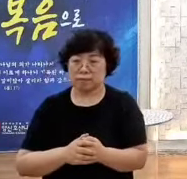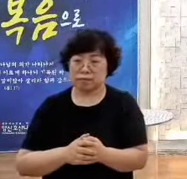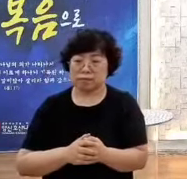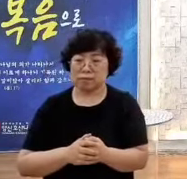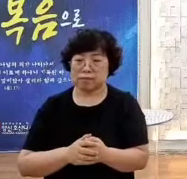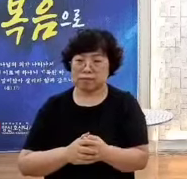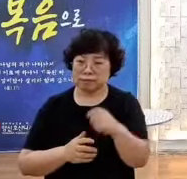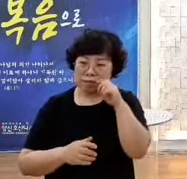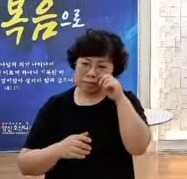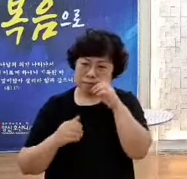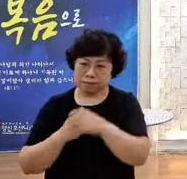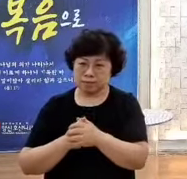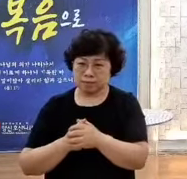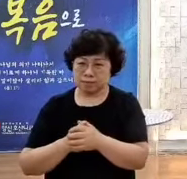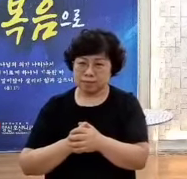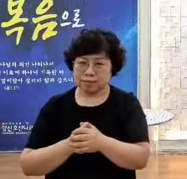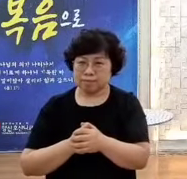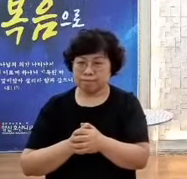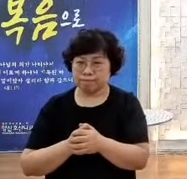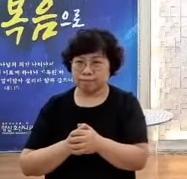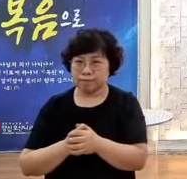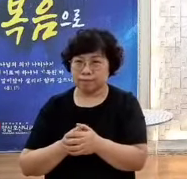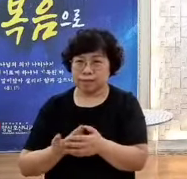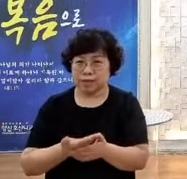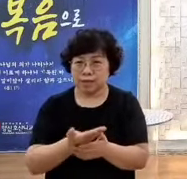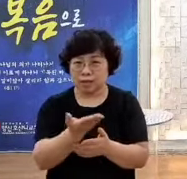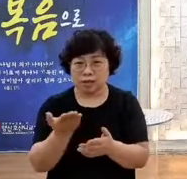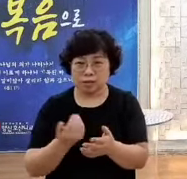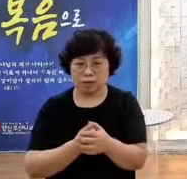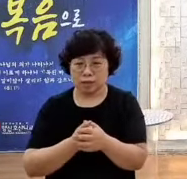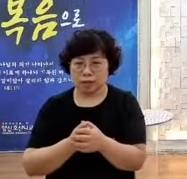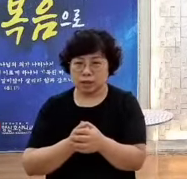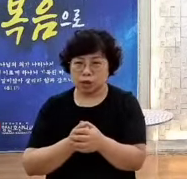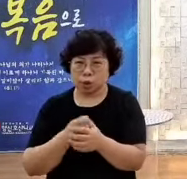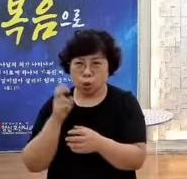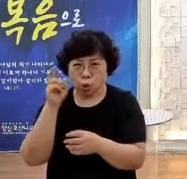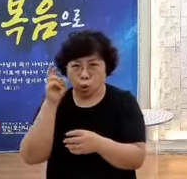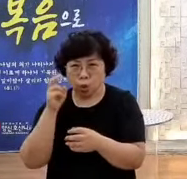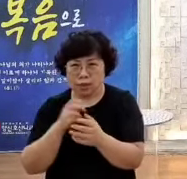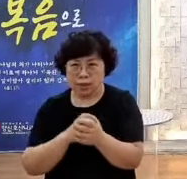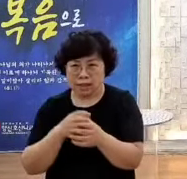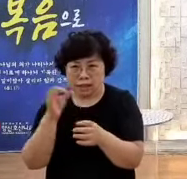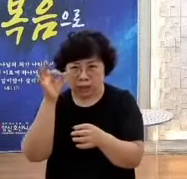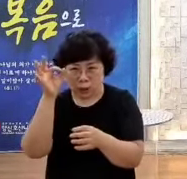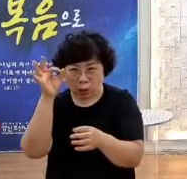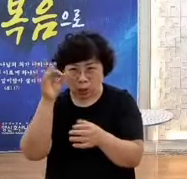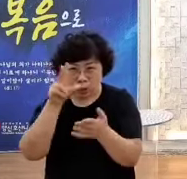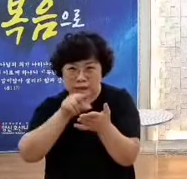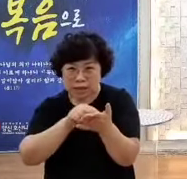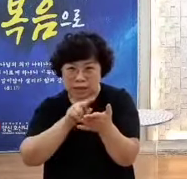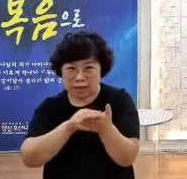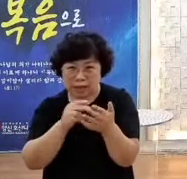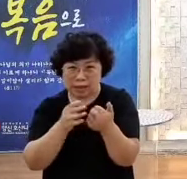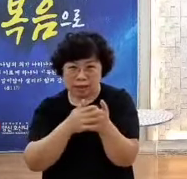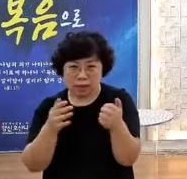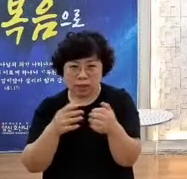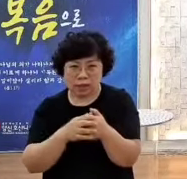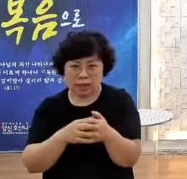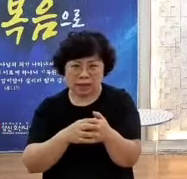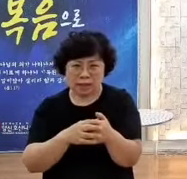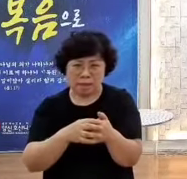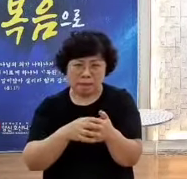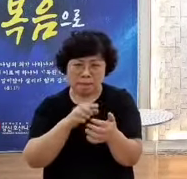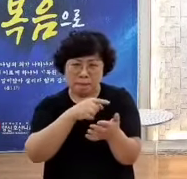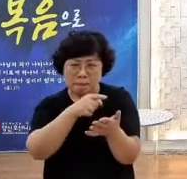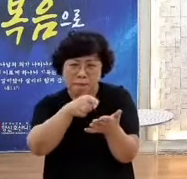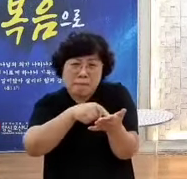중에는 거의 없을 거라 생각하는데, 여러분, 혹시 금전적으로 큰 빚을 지고 계신